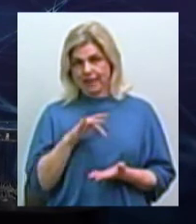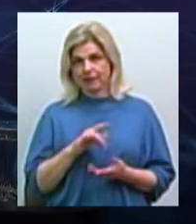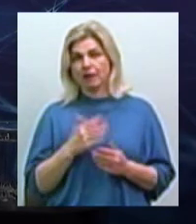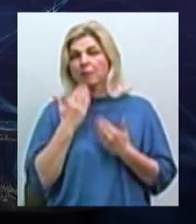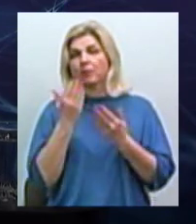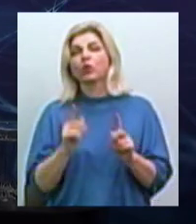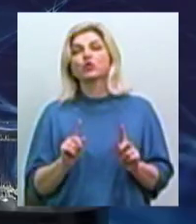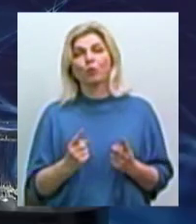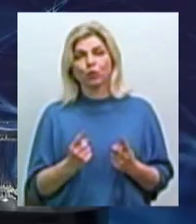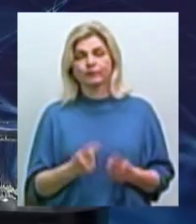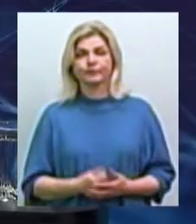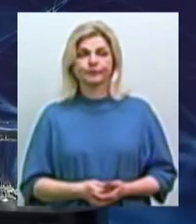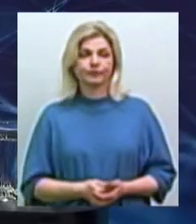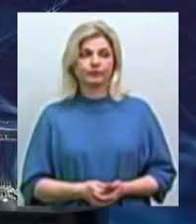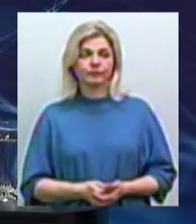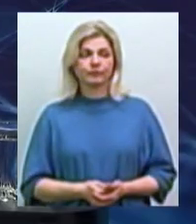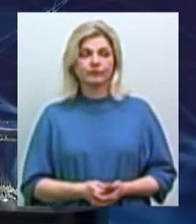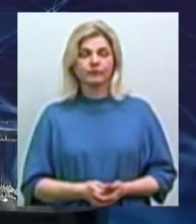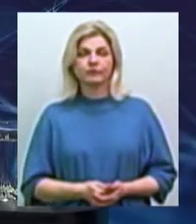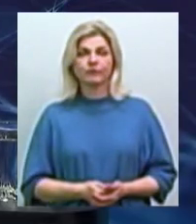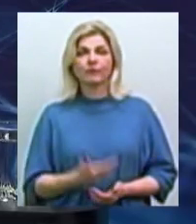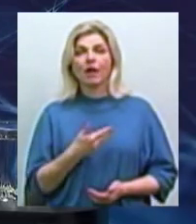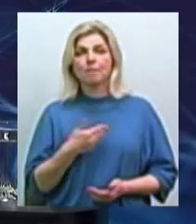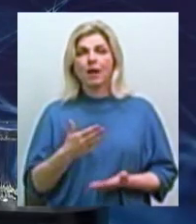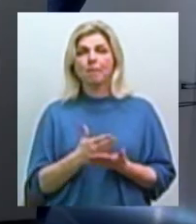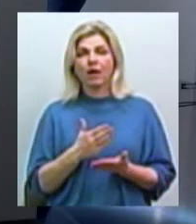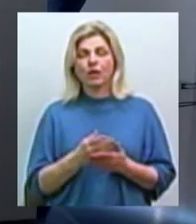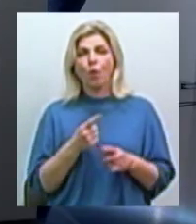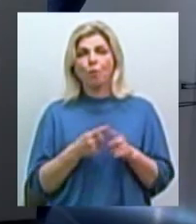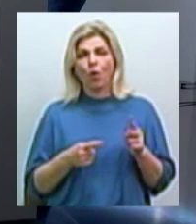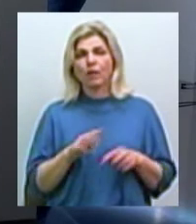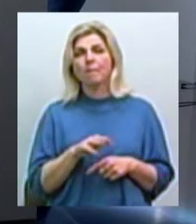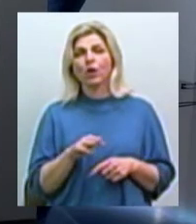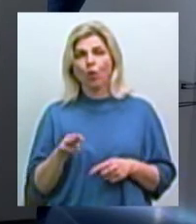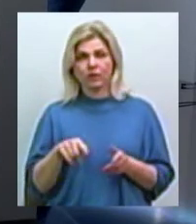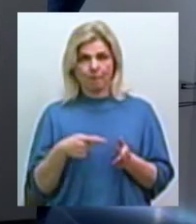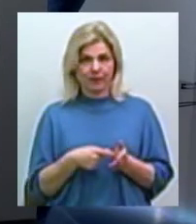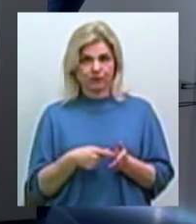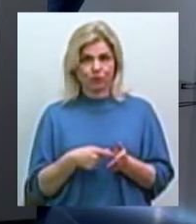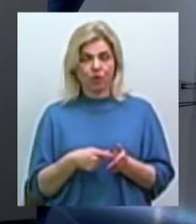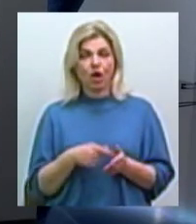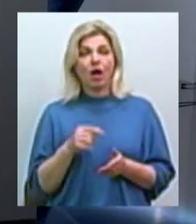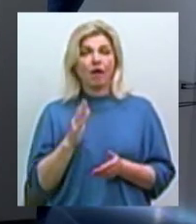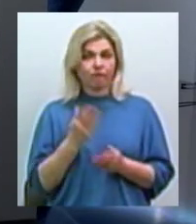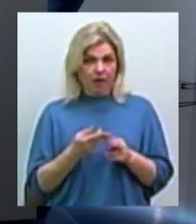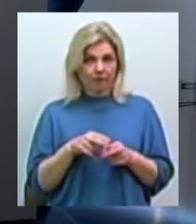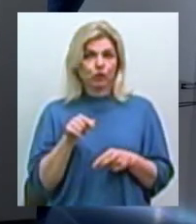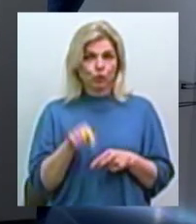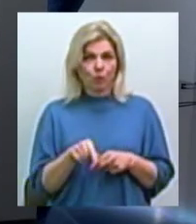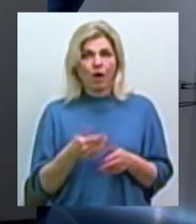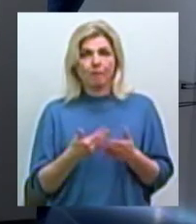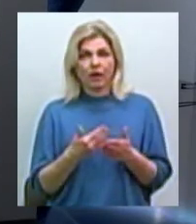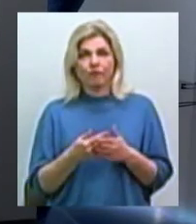що ми маємо півмільйонне місто, у якому практично